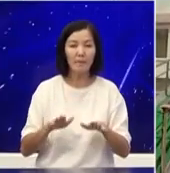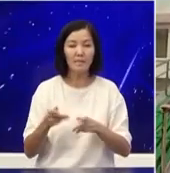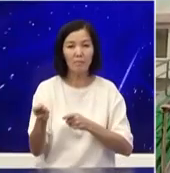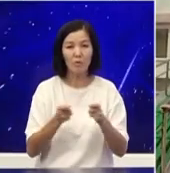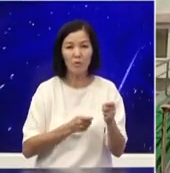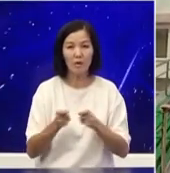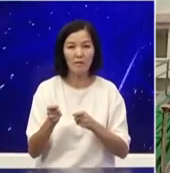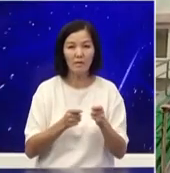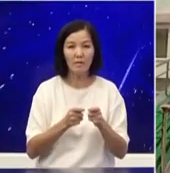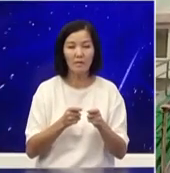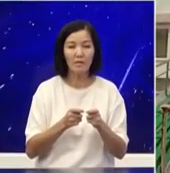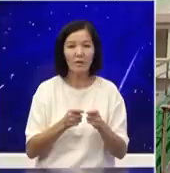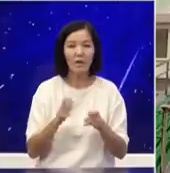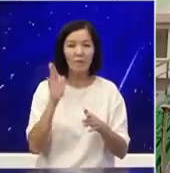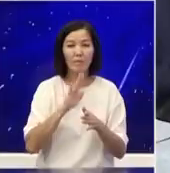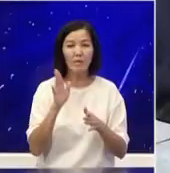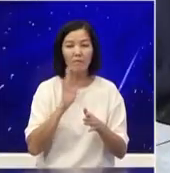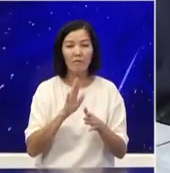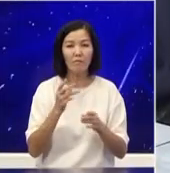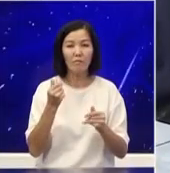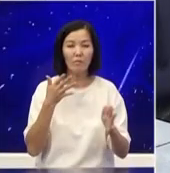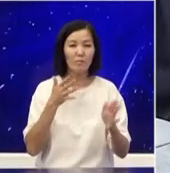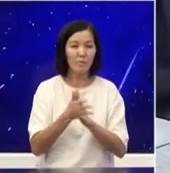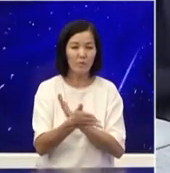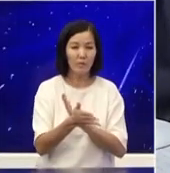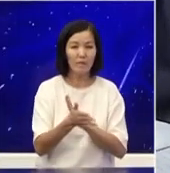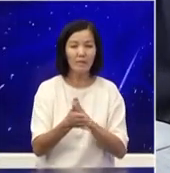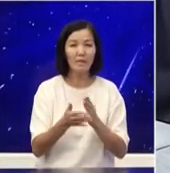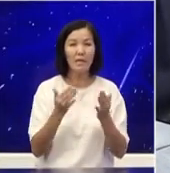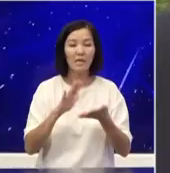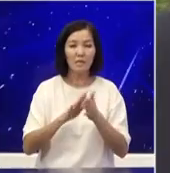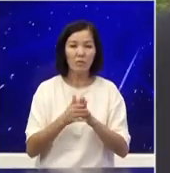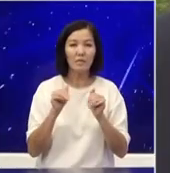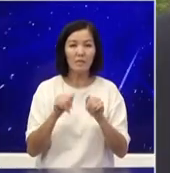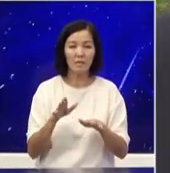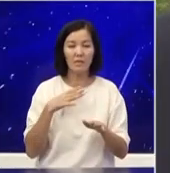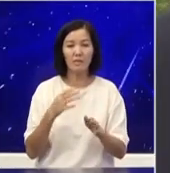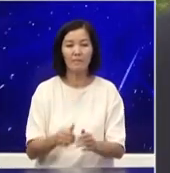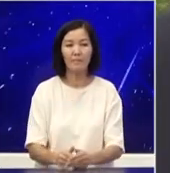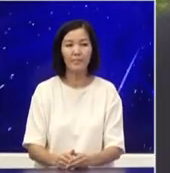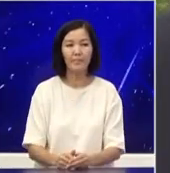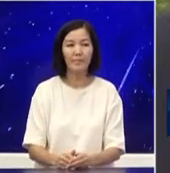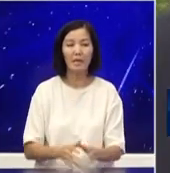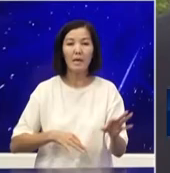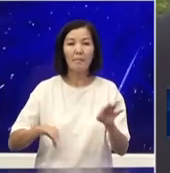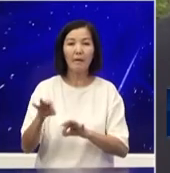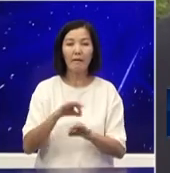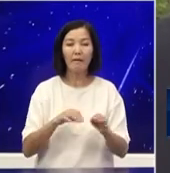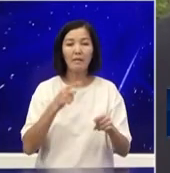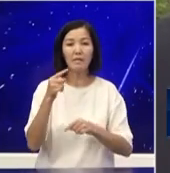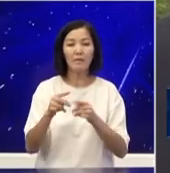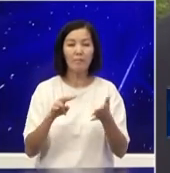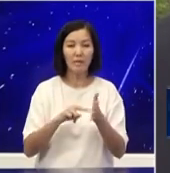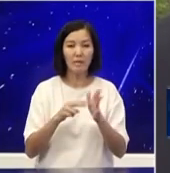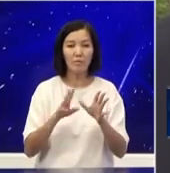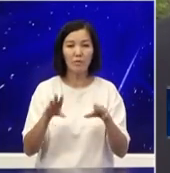руководства, нерационально используют питьевую воду на полив огородов. Впрочем, ситуация разрешима. С экспертизы выйдет проект, и уже планируем